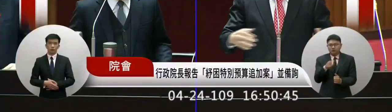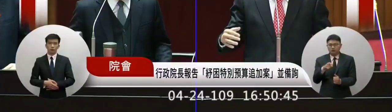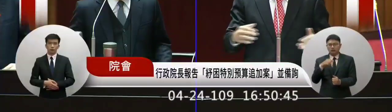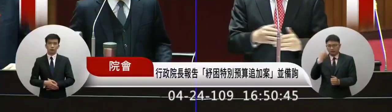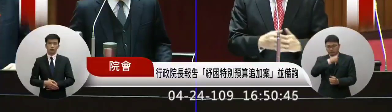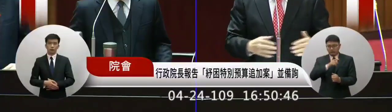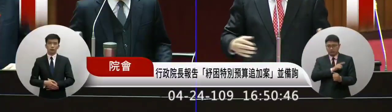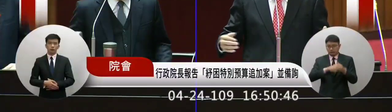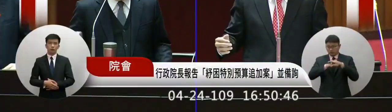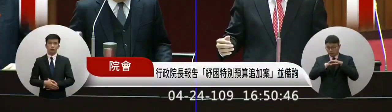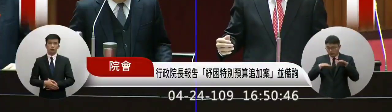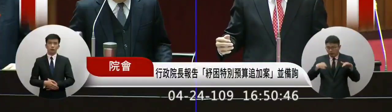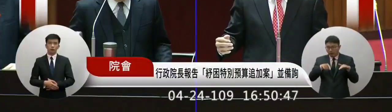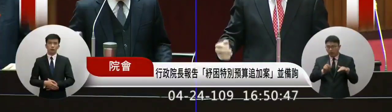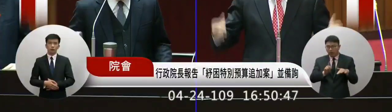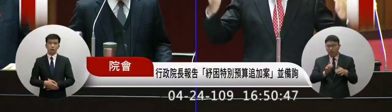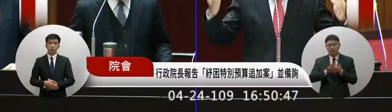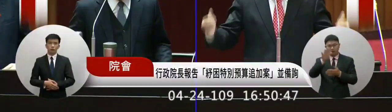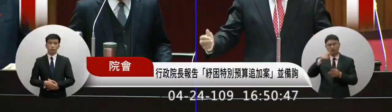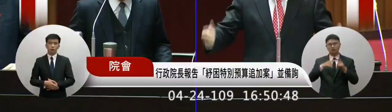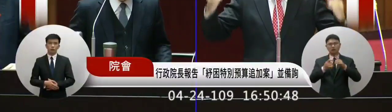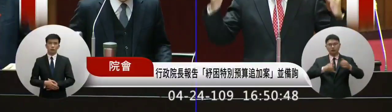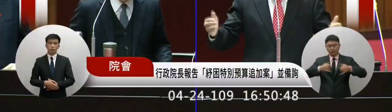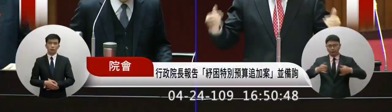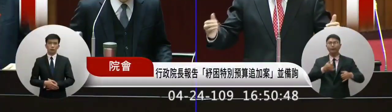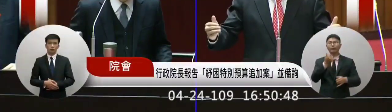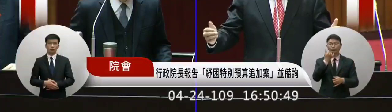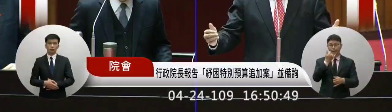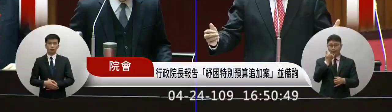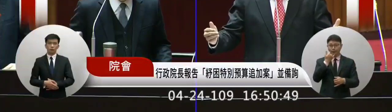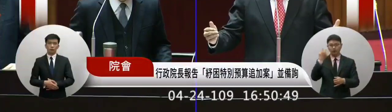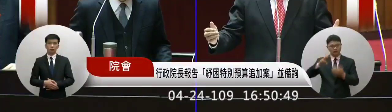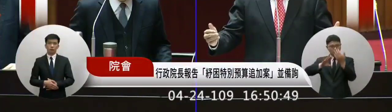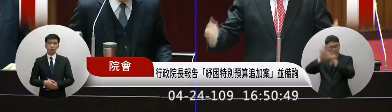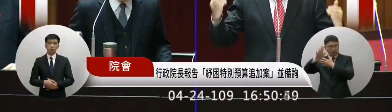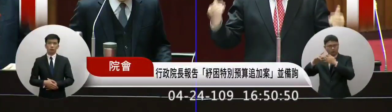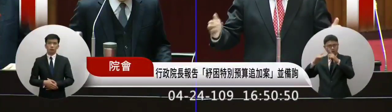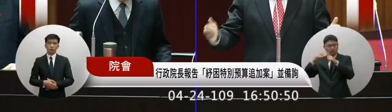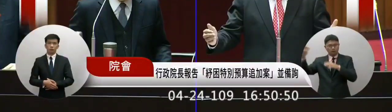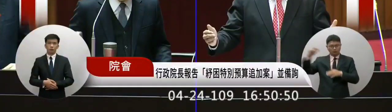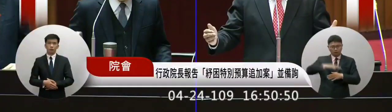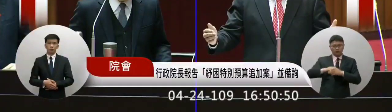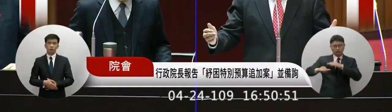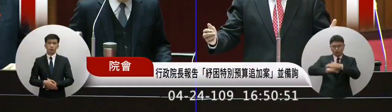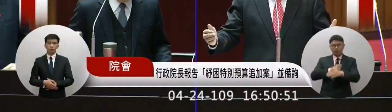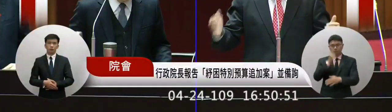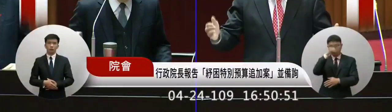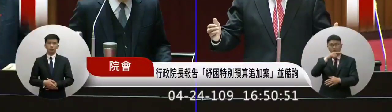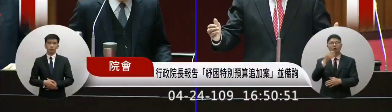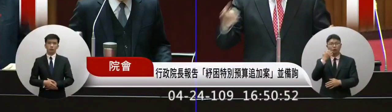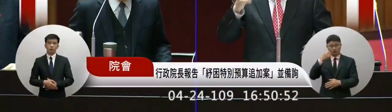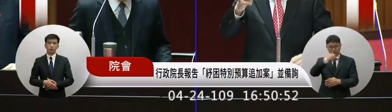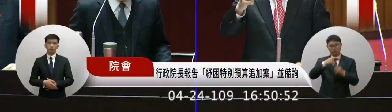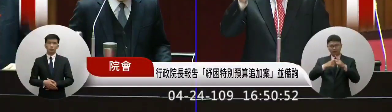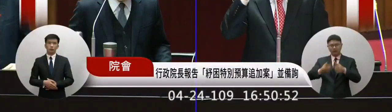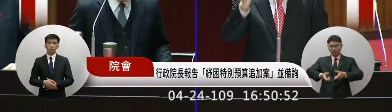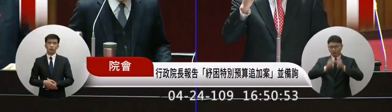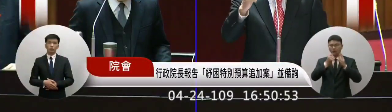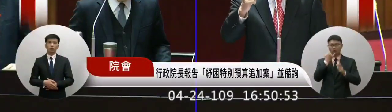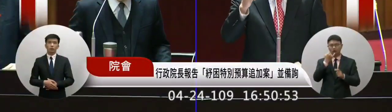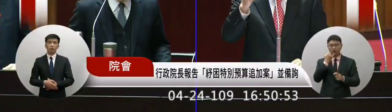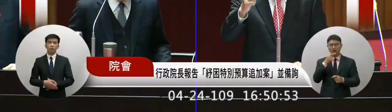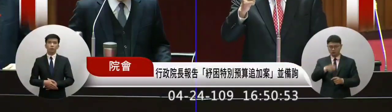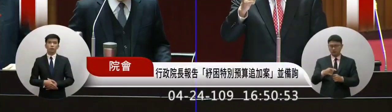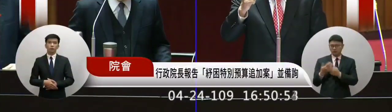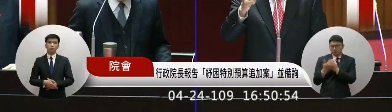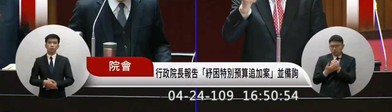国内的人流是可以互通的，但是国外绝对不能进来，除非是本国国人。院长，拜托你，